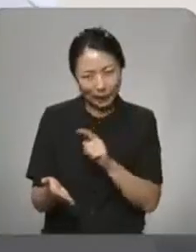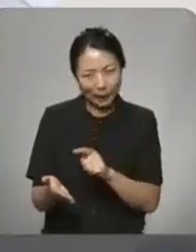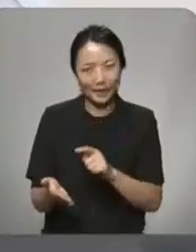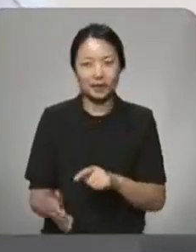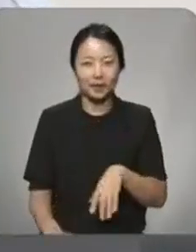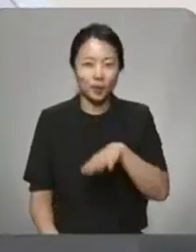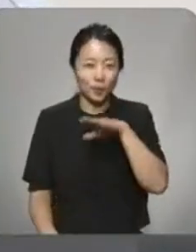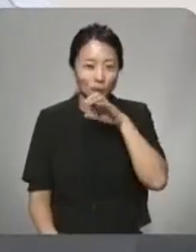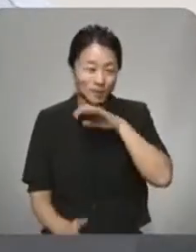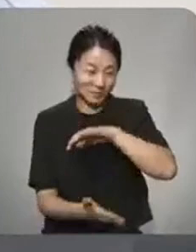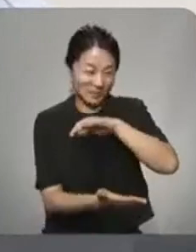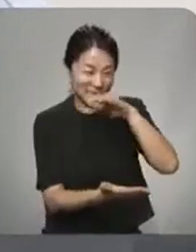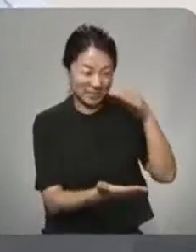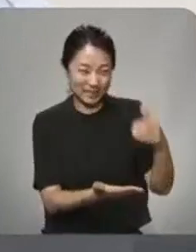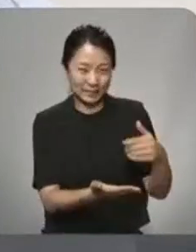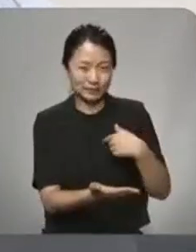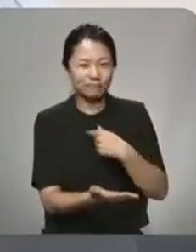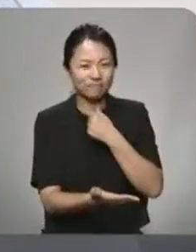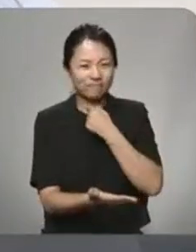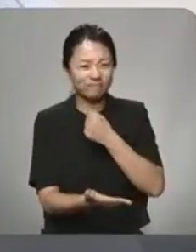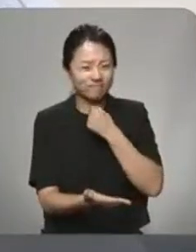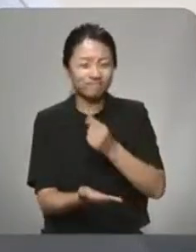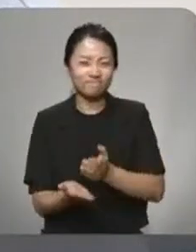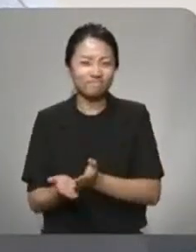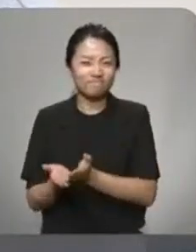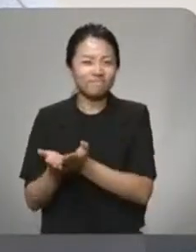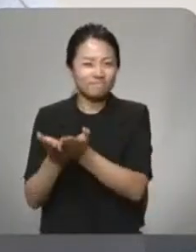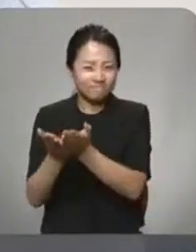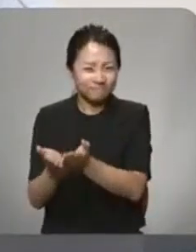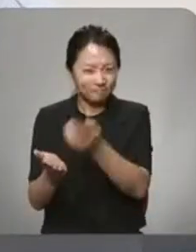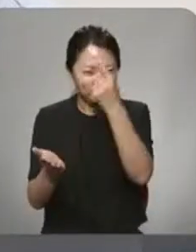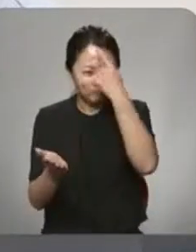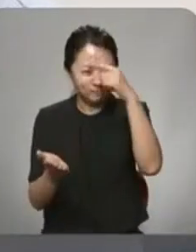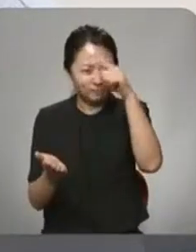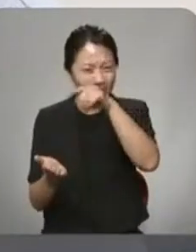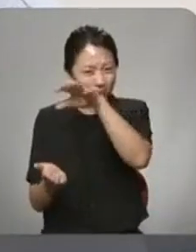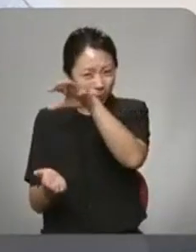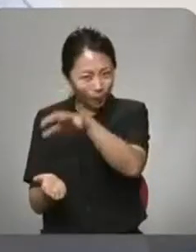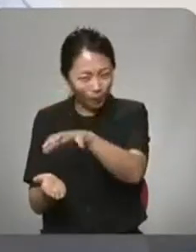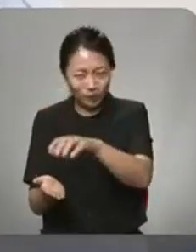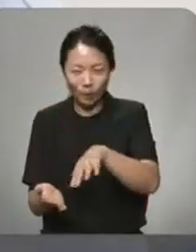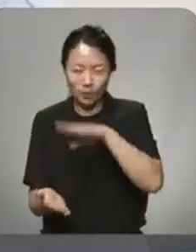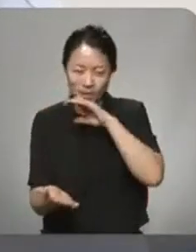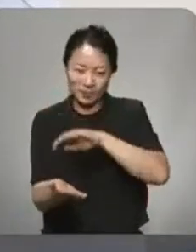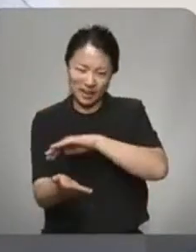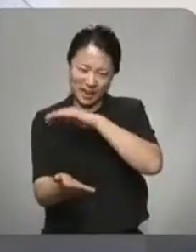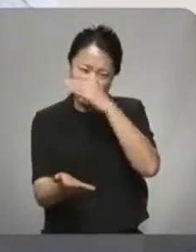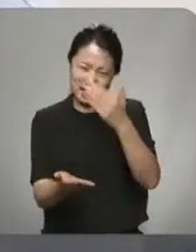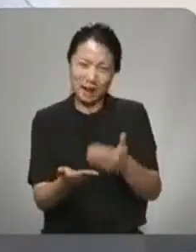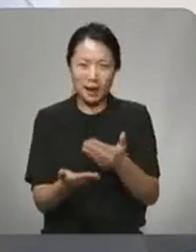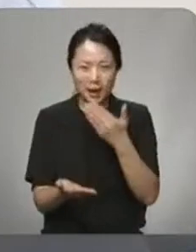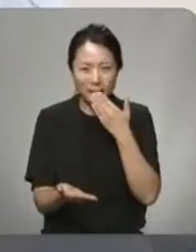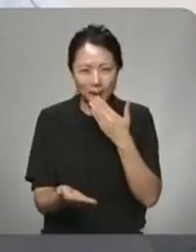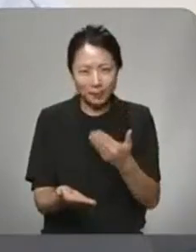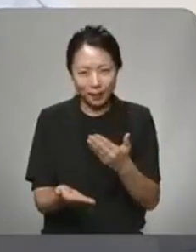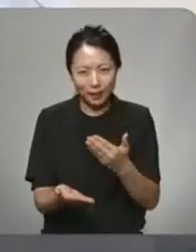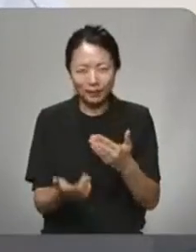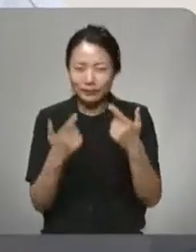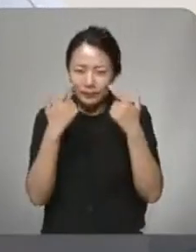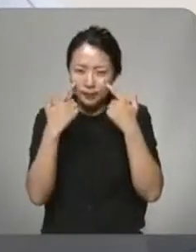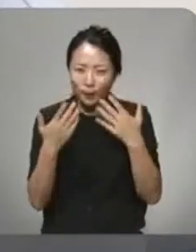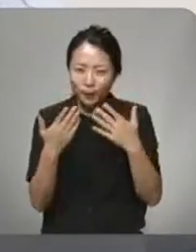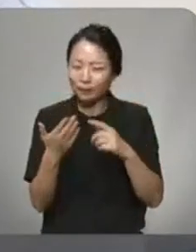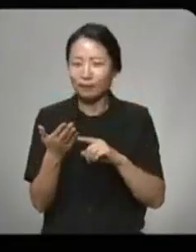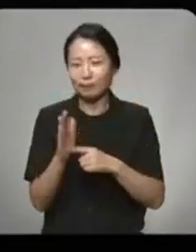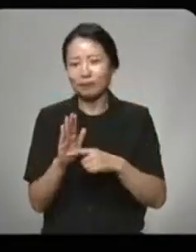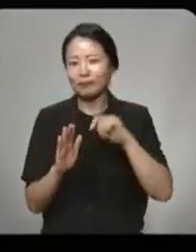되겠다는 그런 굳은 의지로 가긴 가는데 러시아에서 가서도 뭐 어획 유무는 아직까지 뭐 판단하기